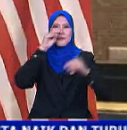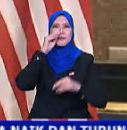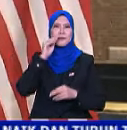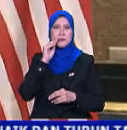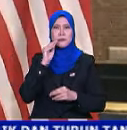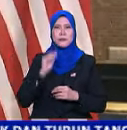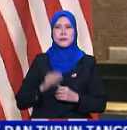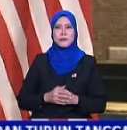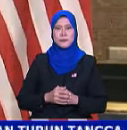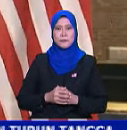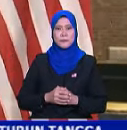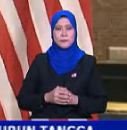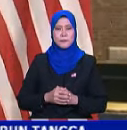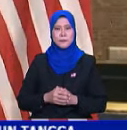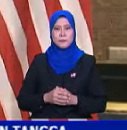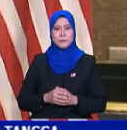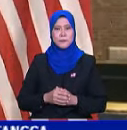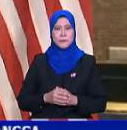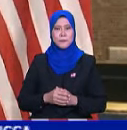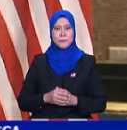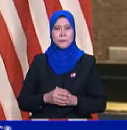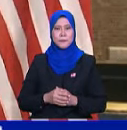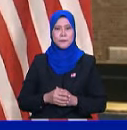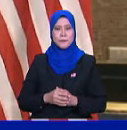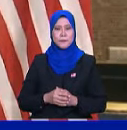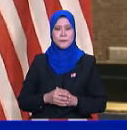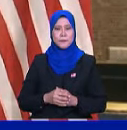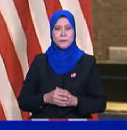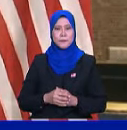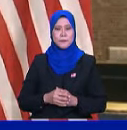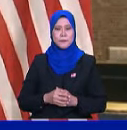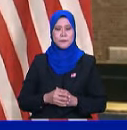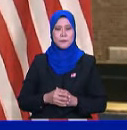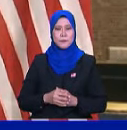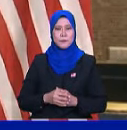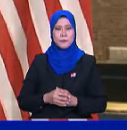Muhyiddin Yassin. Tengku Datuk Seri Zafrul, Tengku Abdul Aziz, Minister of Finance.